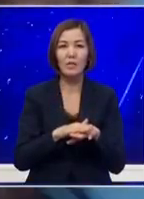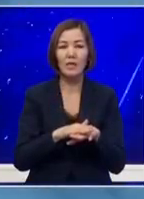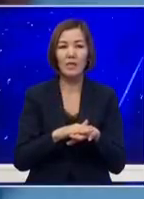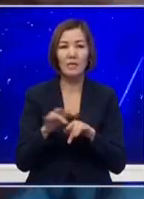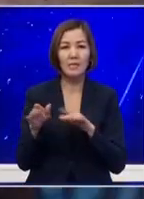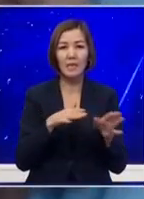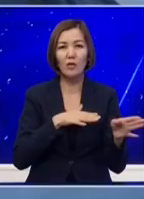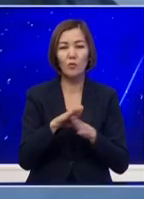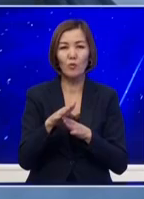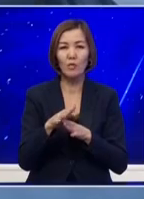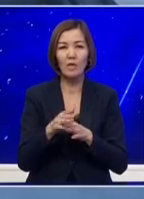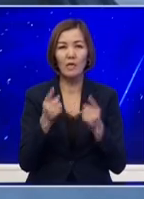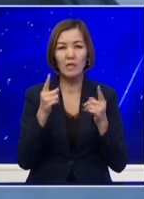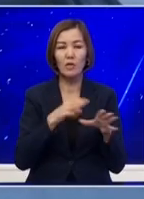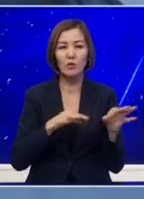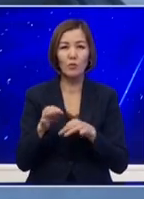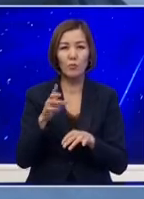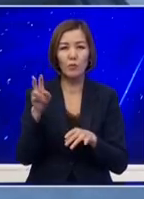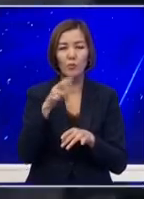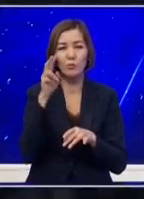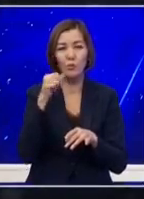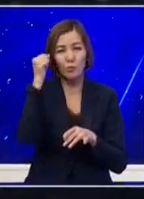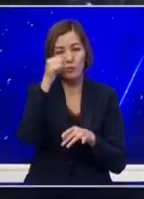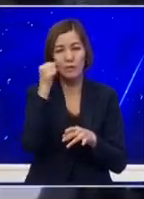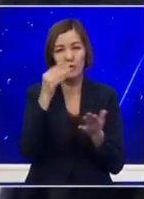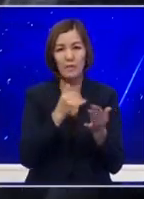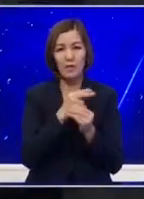Станс тобы кезекті әрі жоба аясында Өзбекстанда қызу